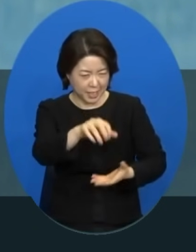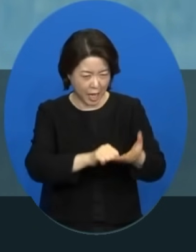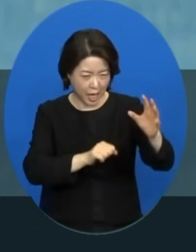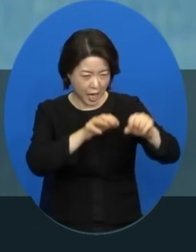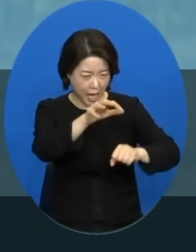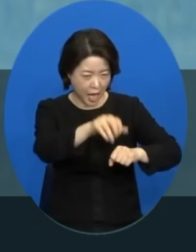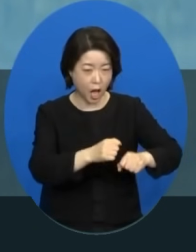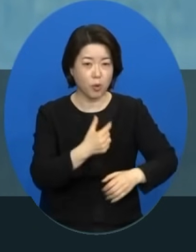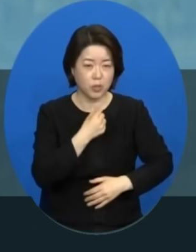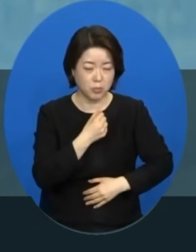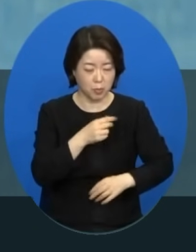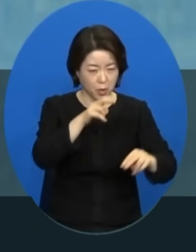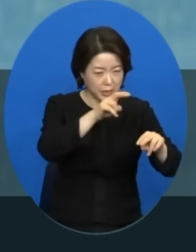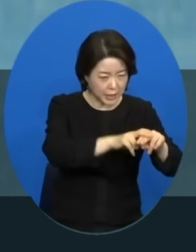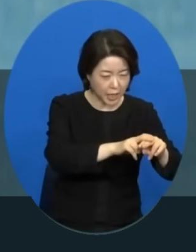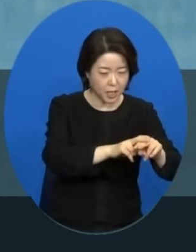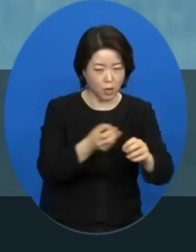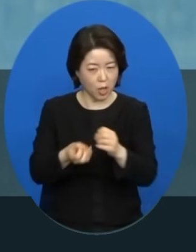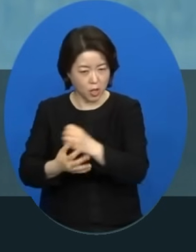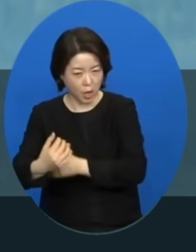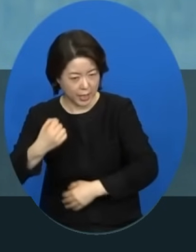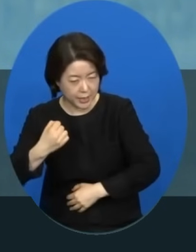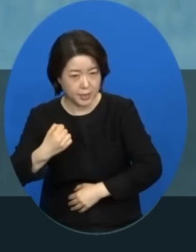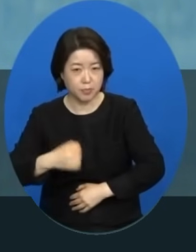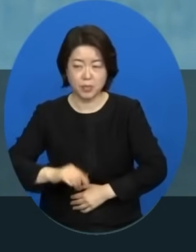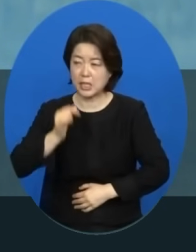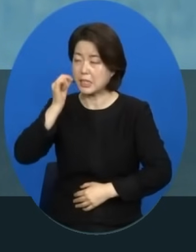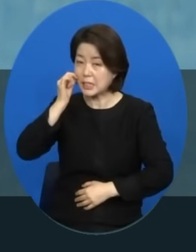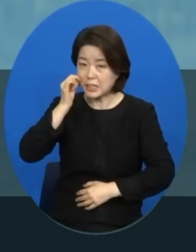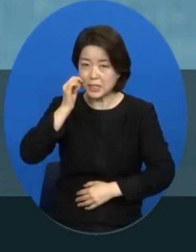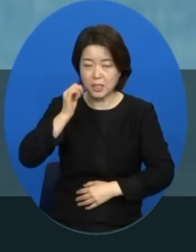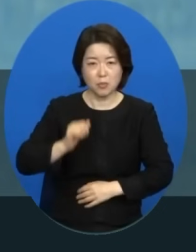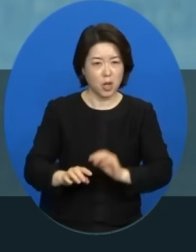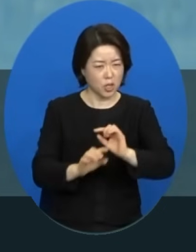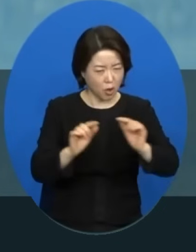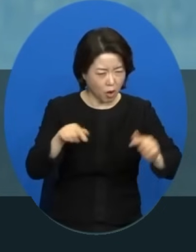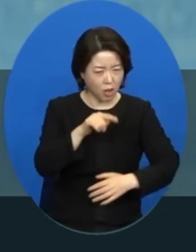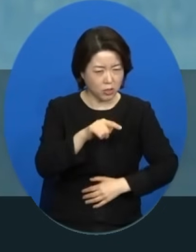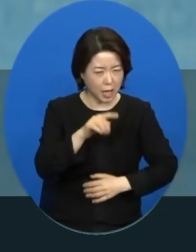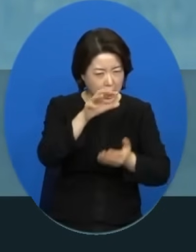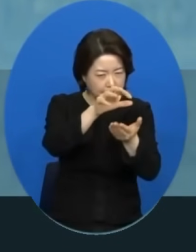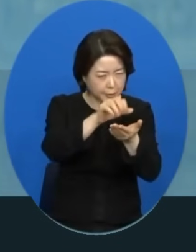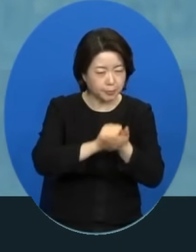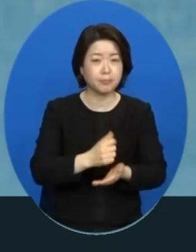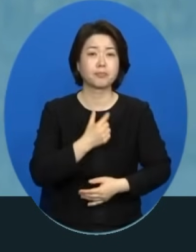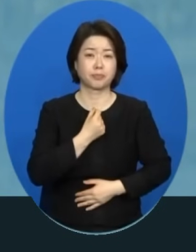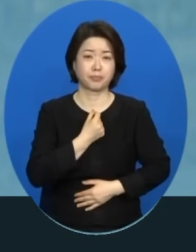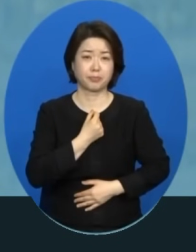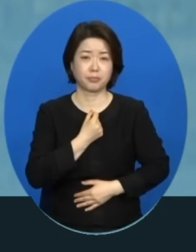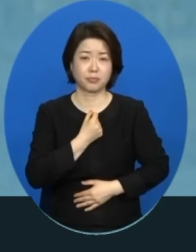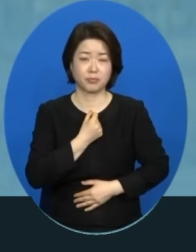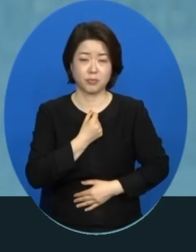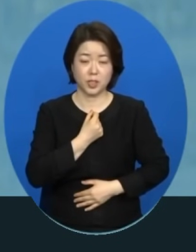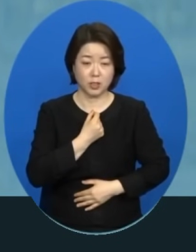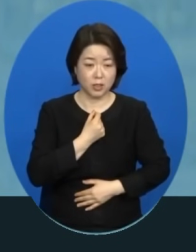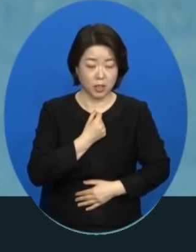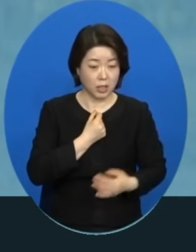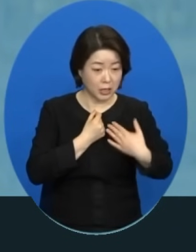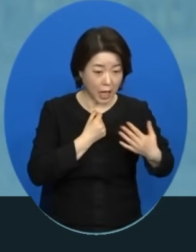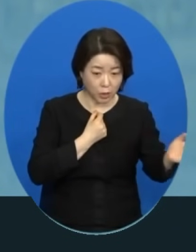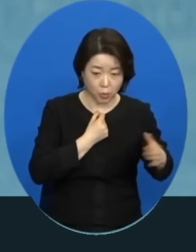어떤 포지션이든지 그것이 영향력이든지 그것이 인기든지 그것을 얻고 싶은데 그것을 누가 갖고 있어?